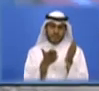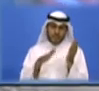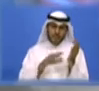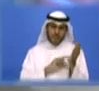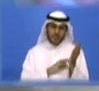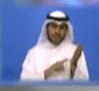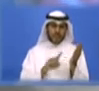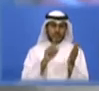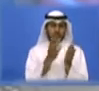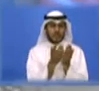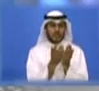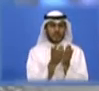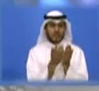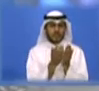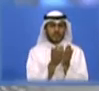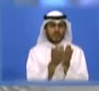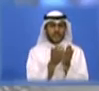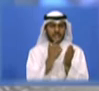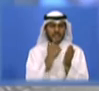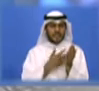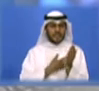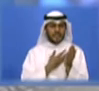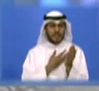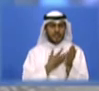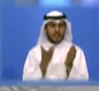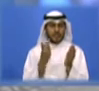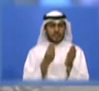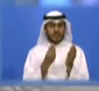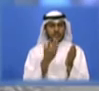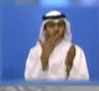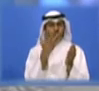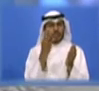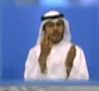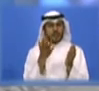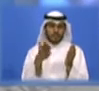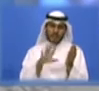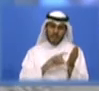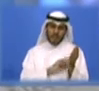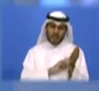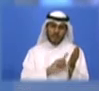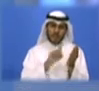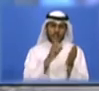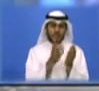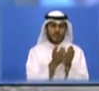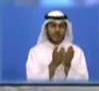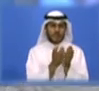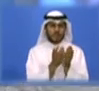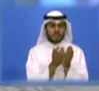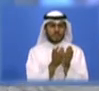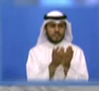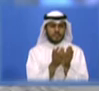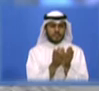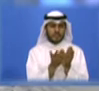رحمة الله تعالى محمد باقر محمد غلوم عن عمر يناهز 35. انتقل إلى رحمة الله